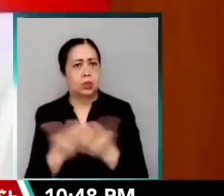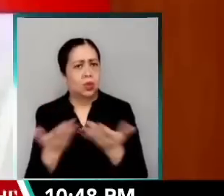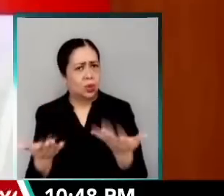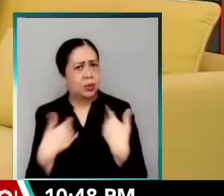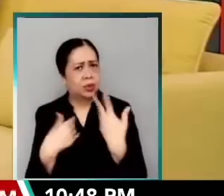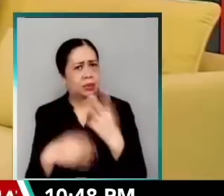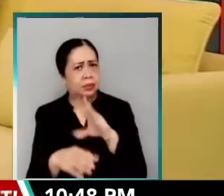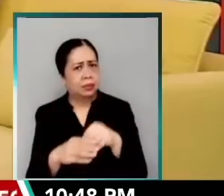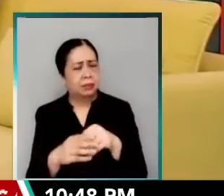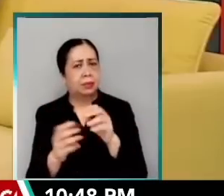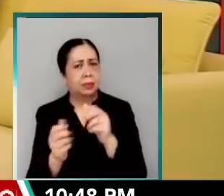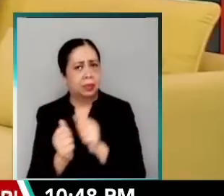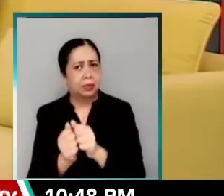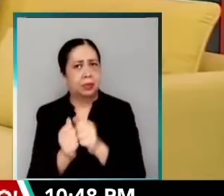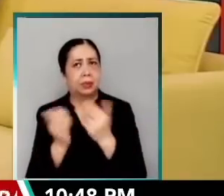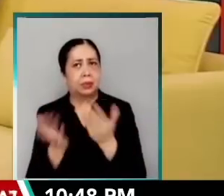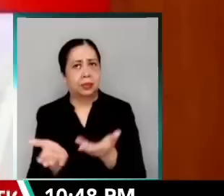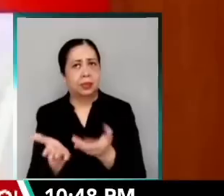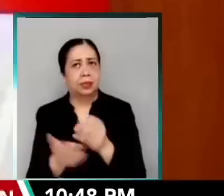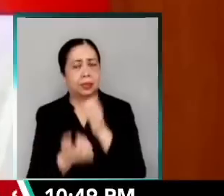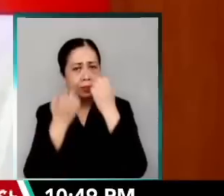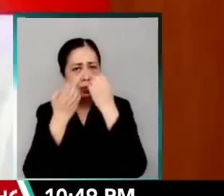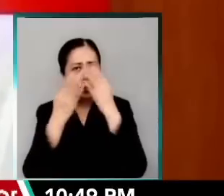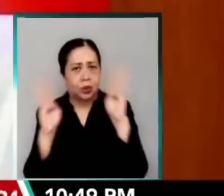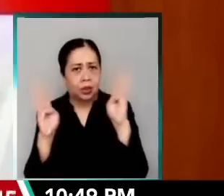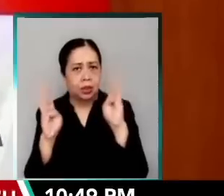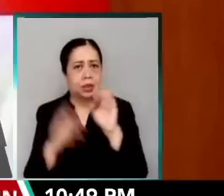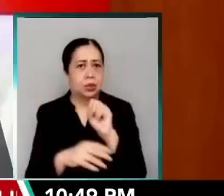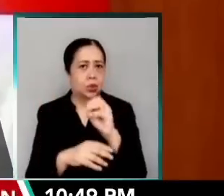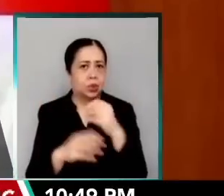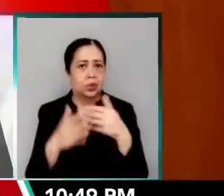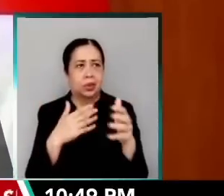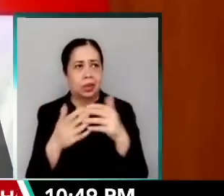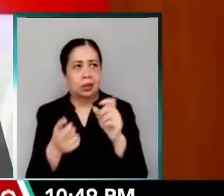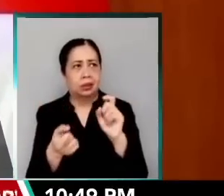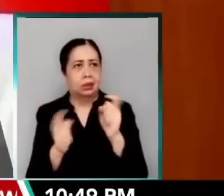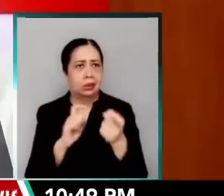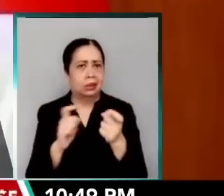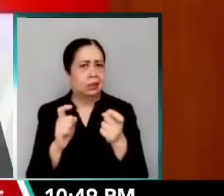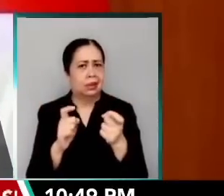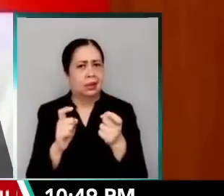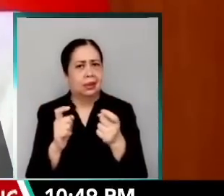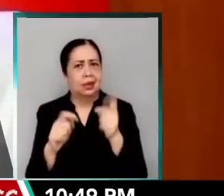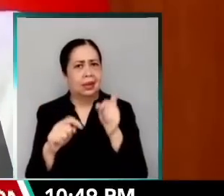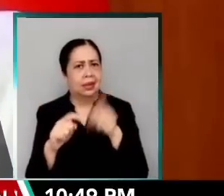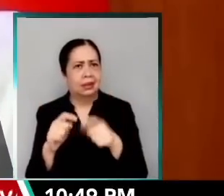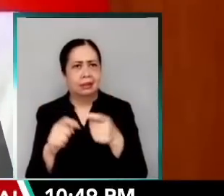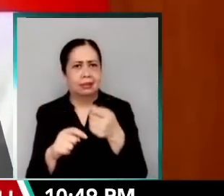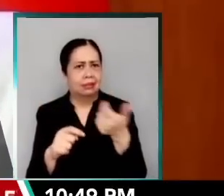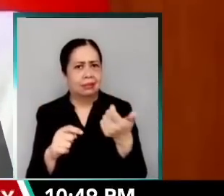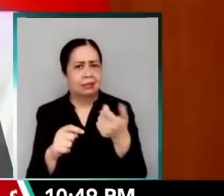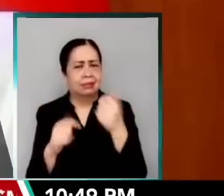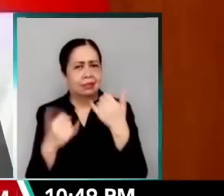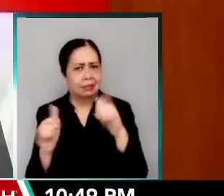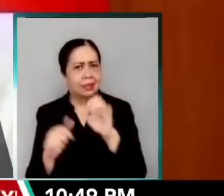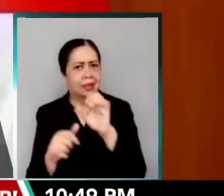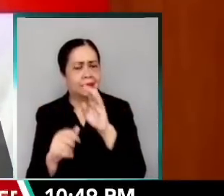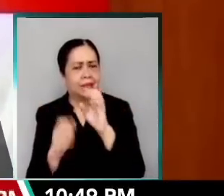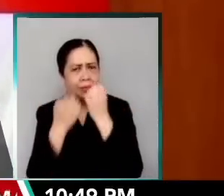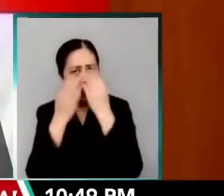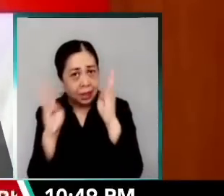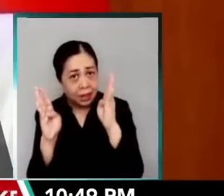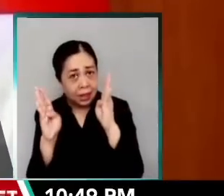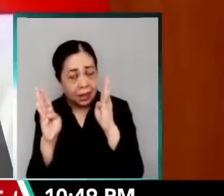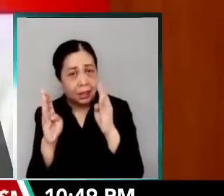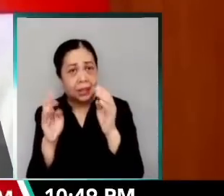always be a part of Eat Bulaga. So kahit baliktarin natin, hindi talaga sila pwedeng mawala sa Eat Bulaga. And Eat Bulaga